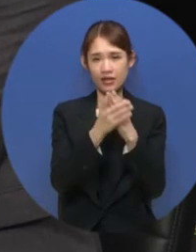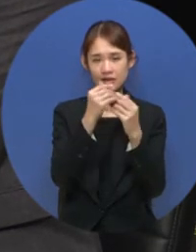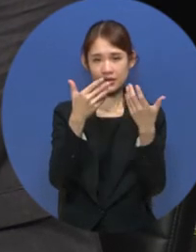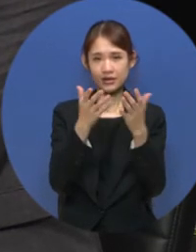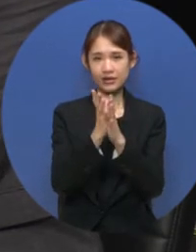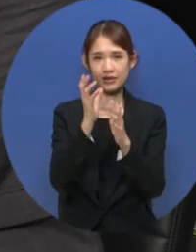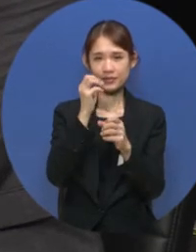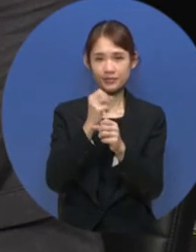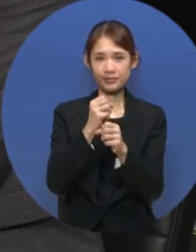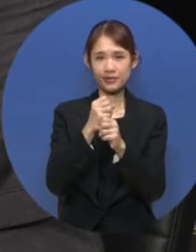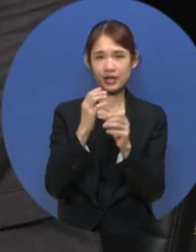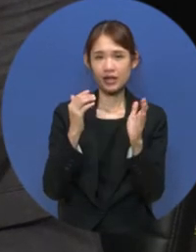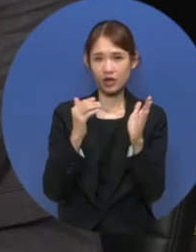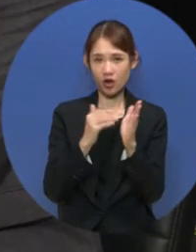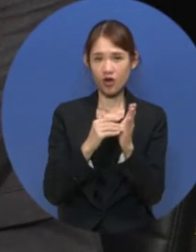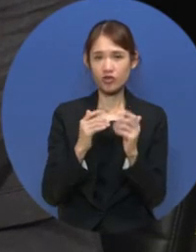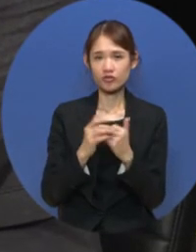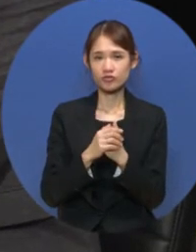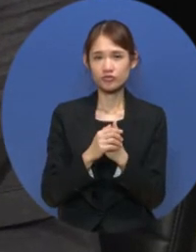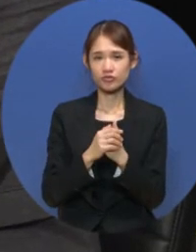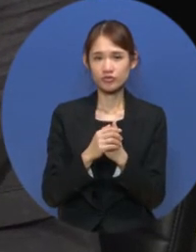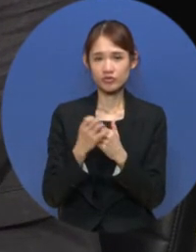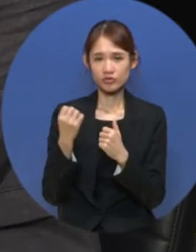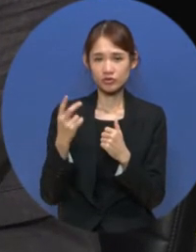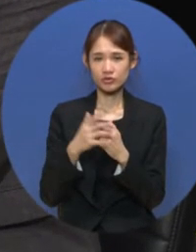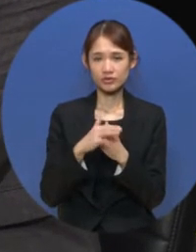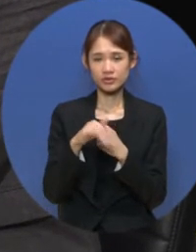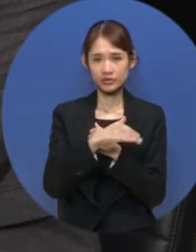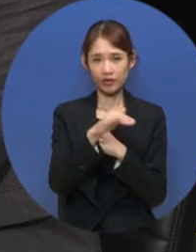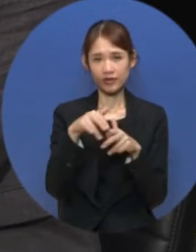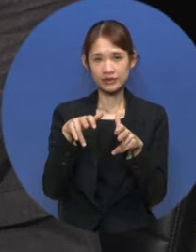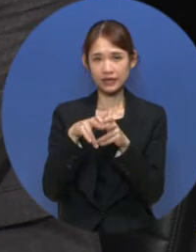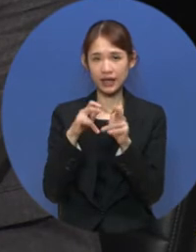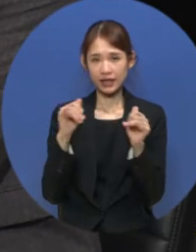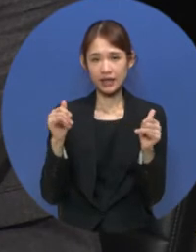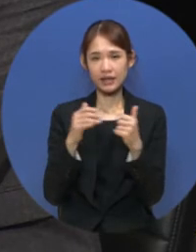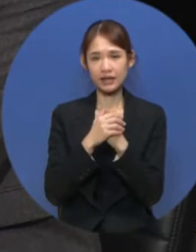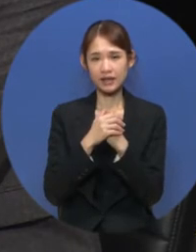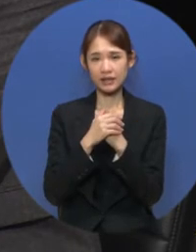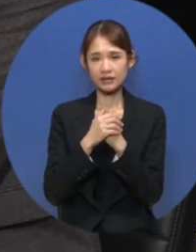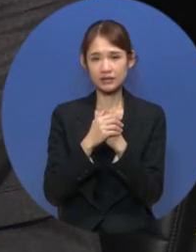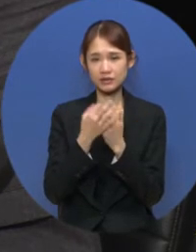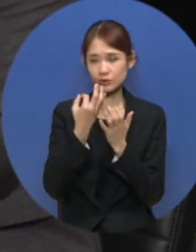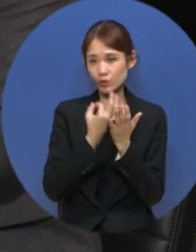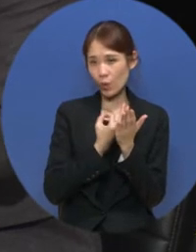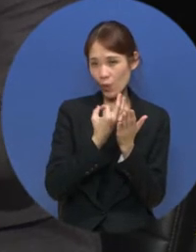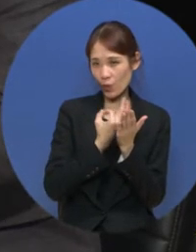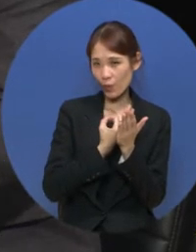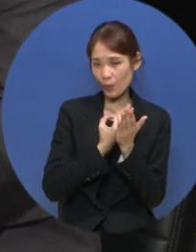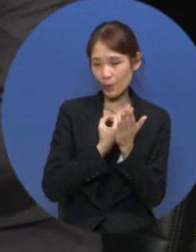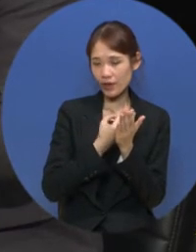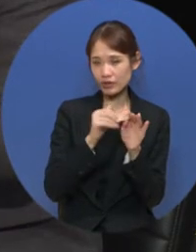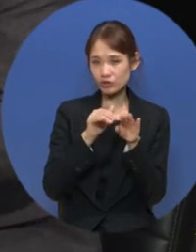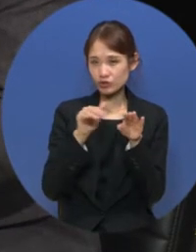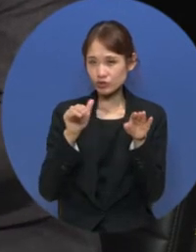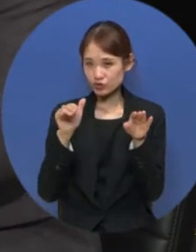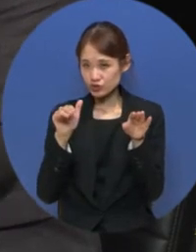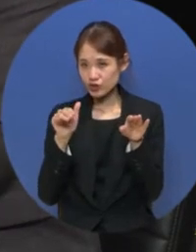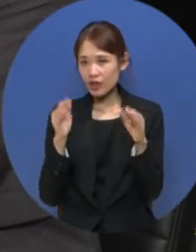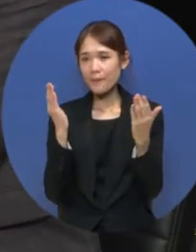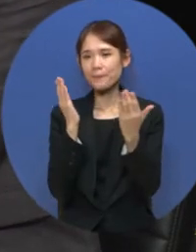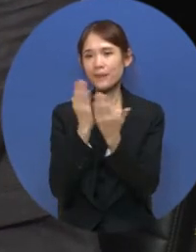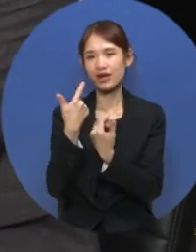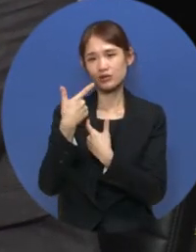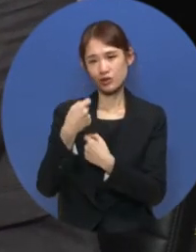하나의 팀을 이루게 되었고요. 네. 그리고 저희가 장애인분들의 어떤 그 소비 그 수준에